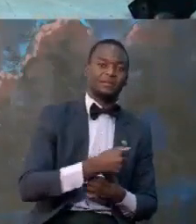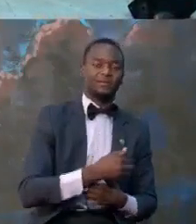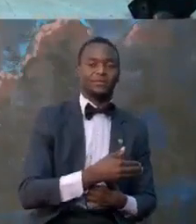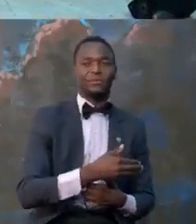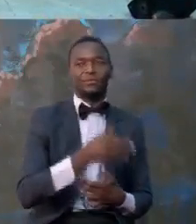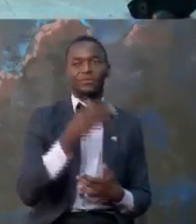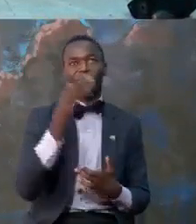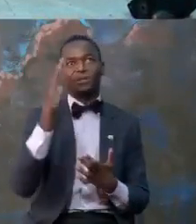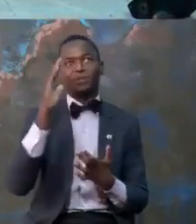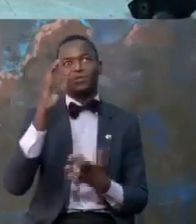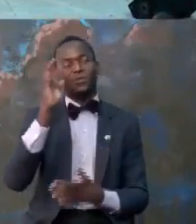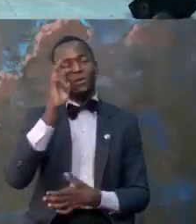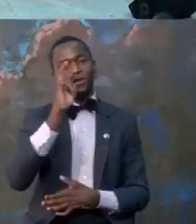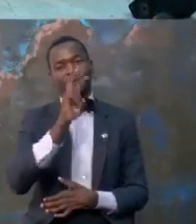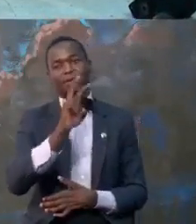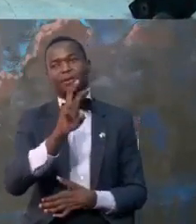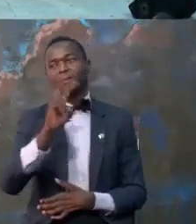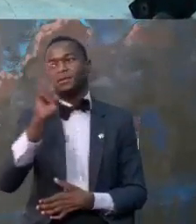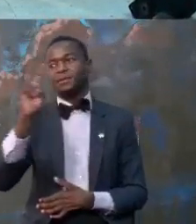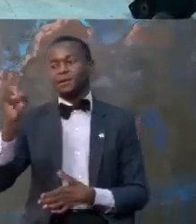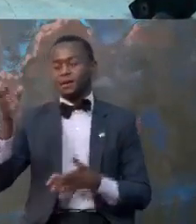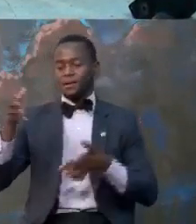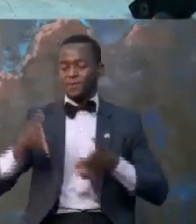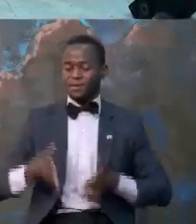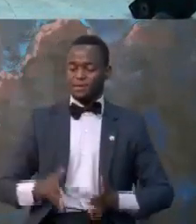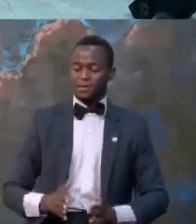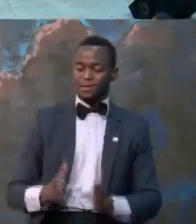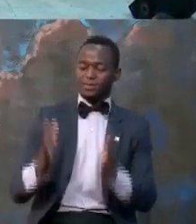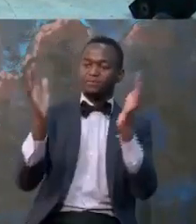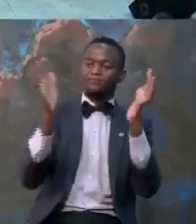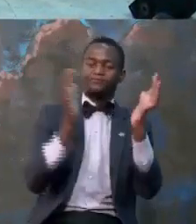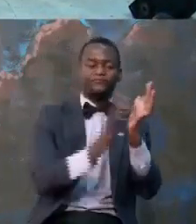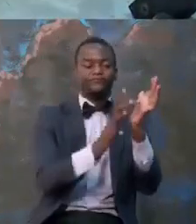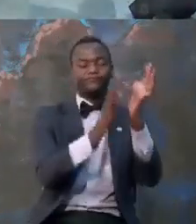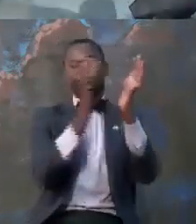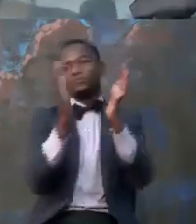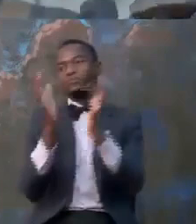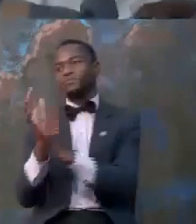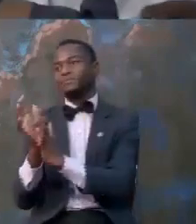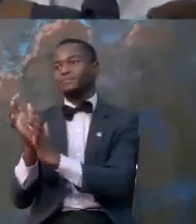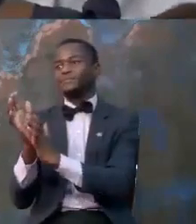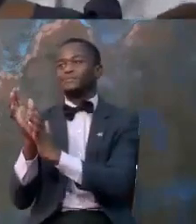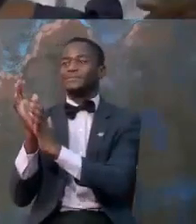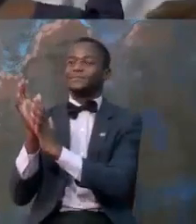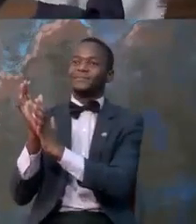Twendeleze utuone, amezaliwa Yesu.